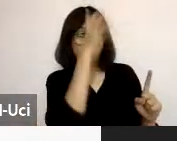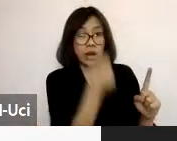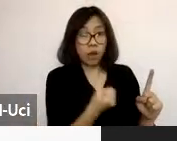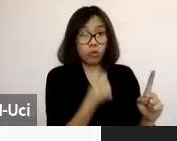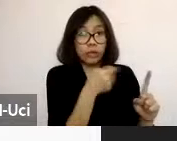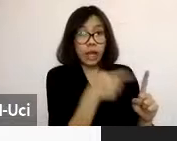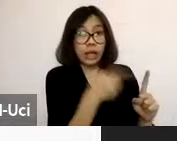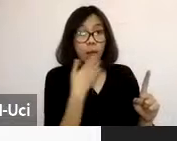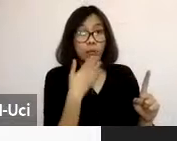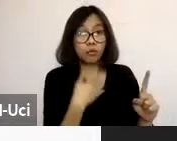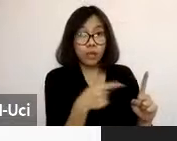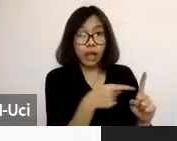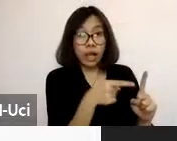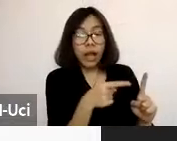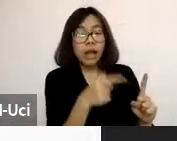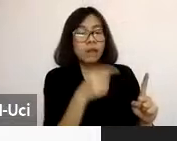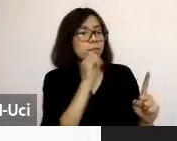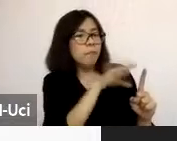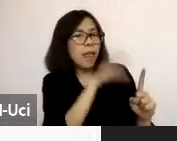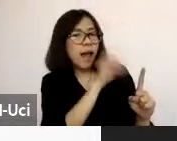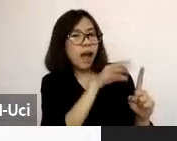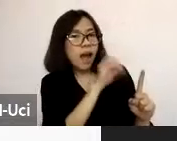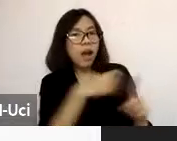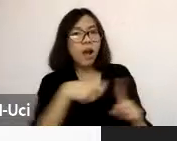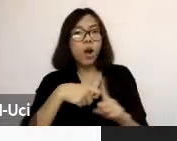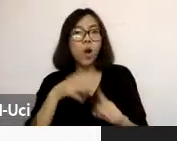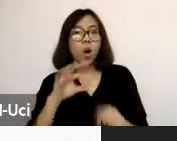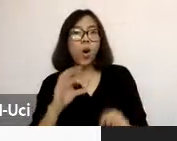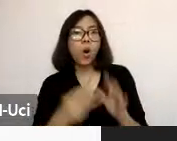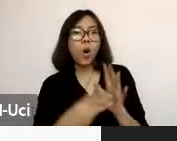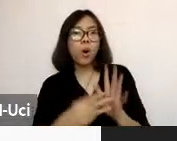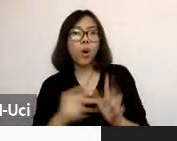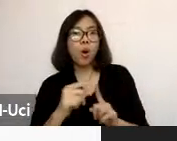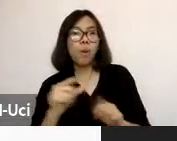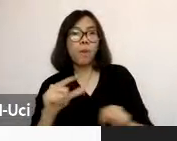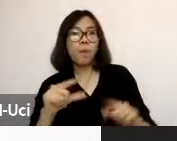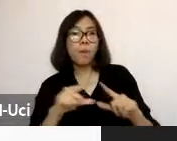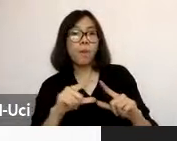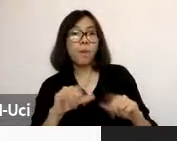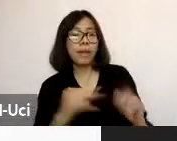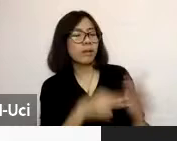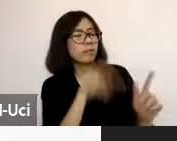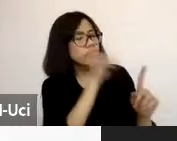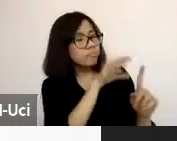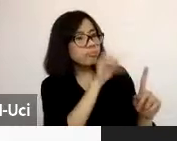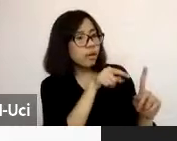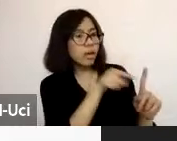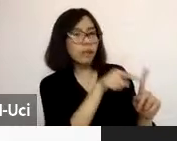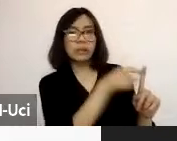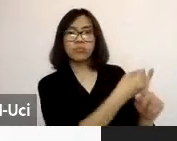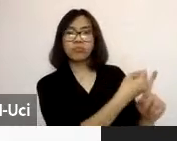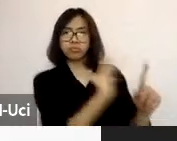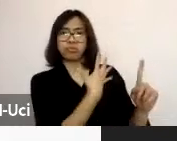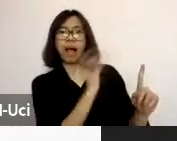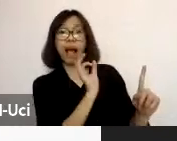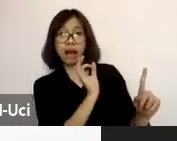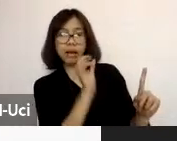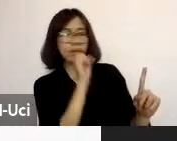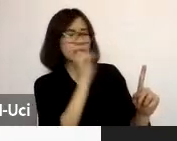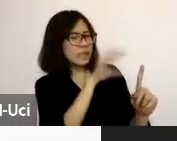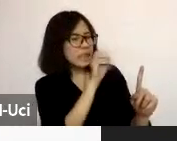pelaku usaha kalau competent ini tidak ditanggapi maka barulah menjadi sengketa